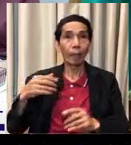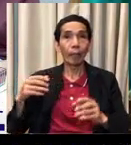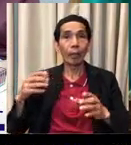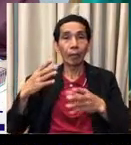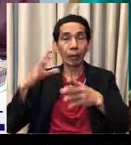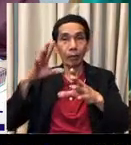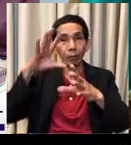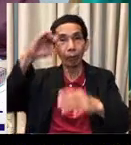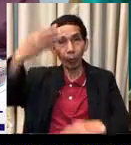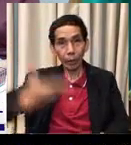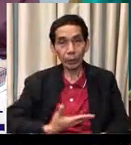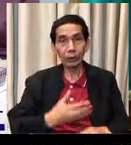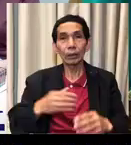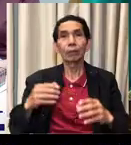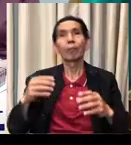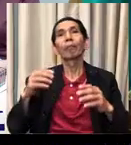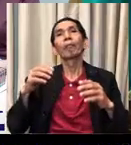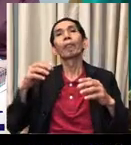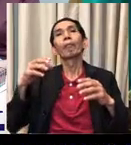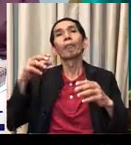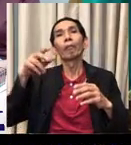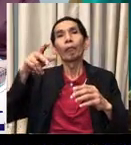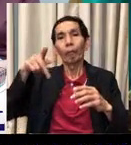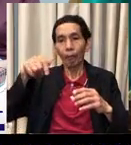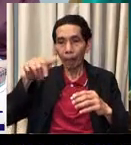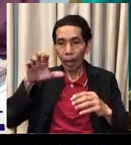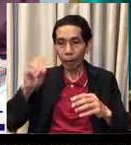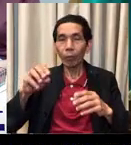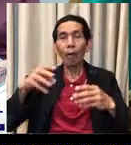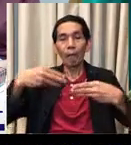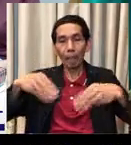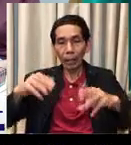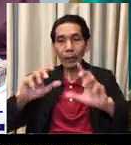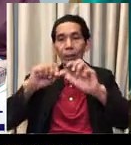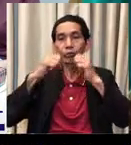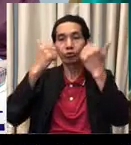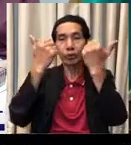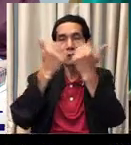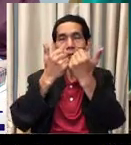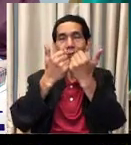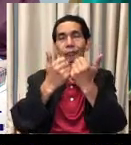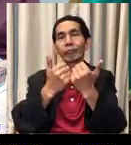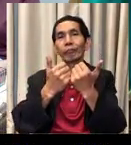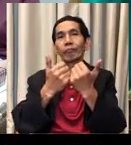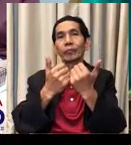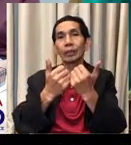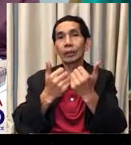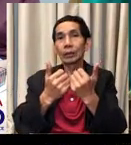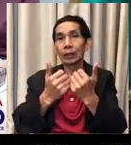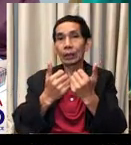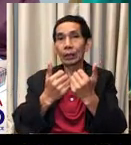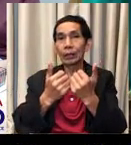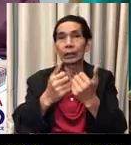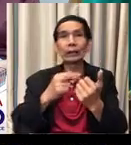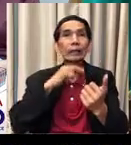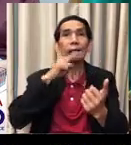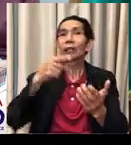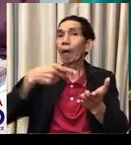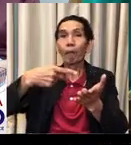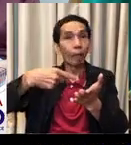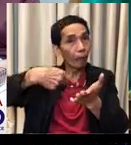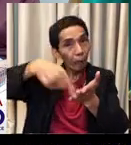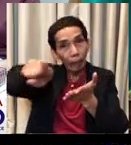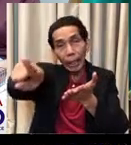kay Paco Market Association. Tama, unfair yun, di ba? So, babalik lang yun. O di, hindi lumalabas. Hindi bayad